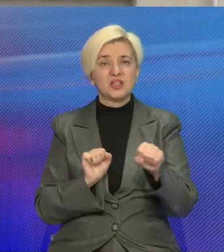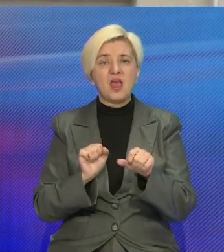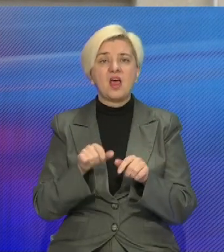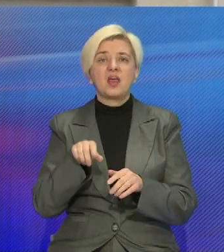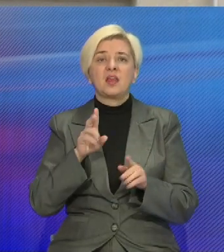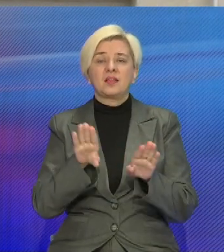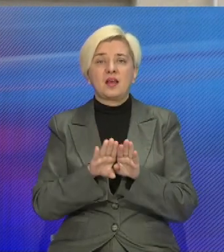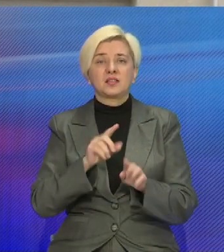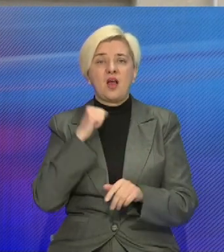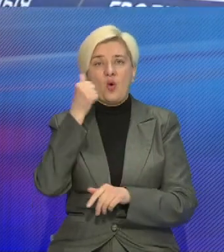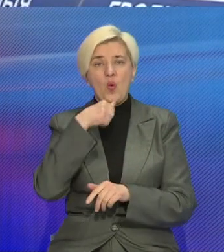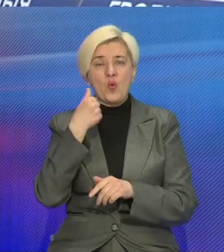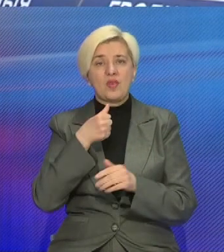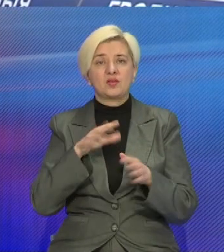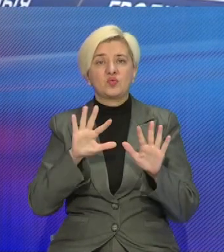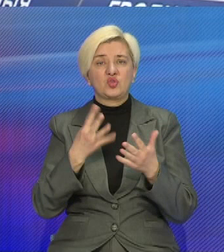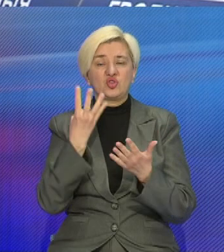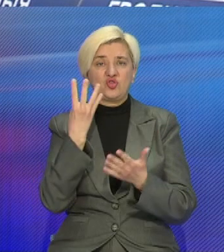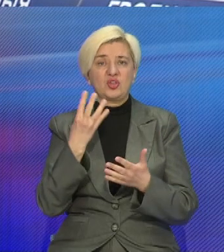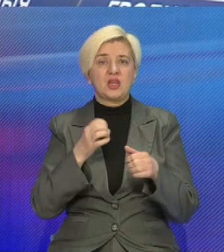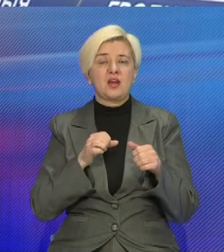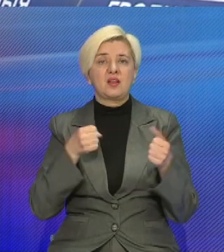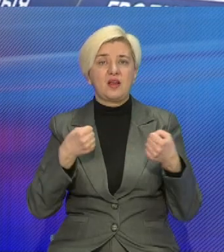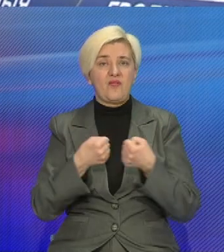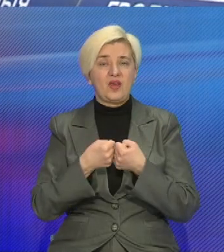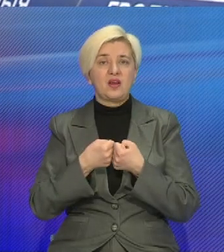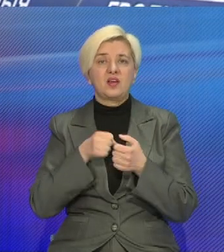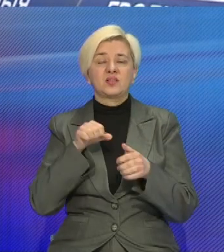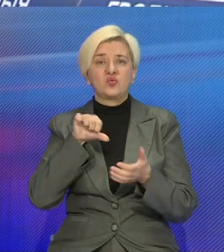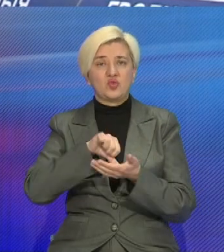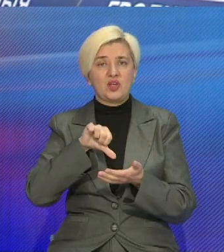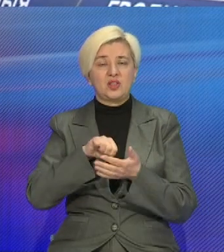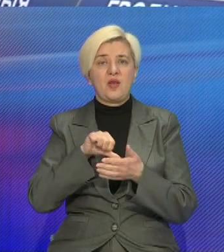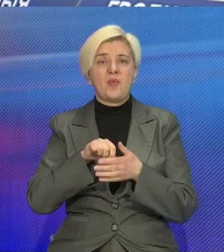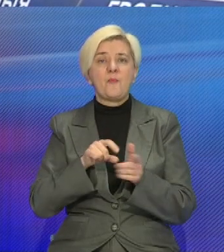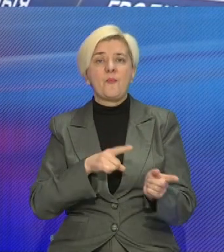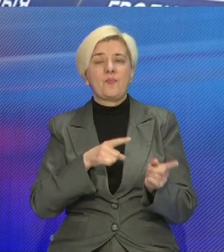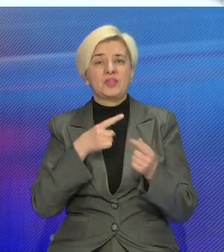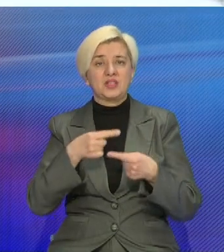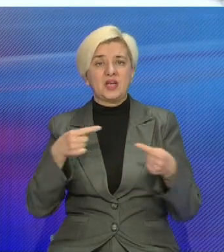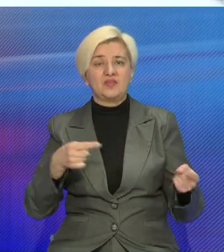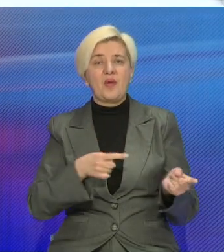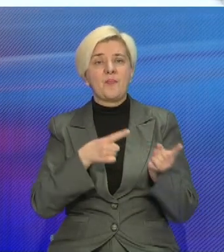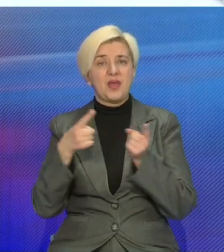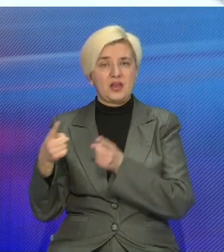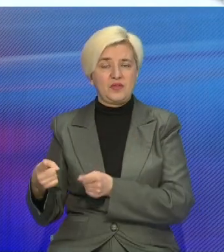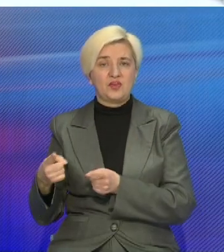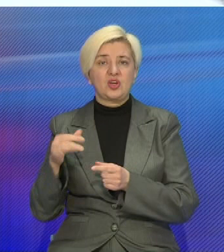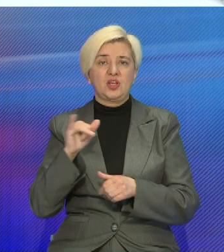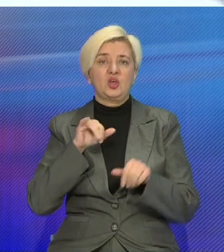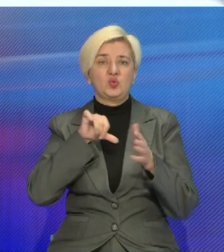вобласці адбылося 4 ДТЗ з удзелам кіроўцаў мабільных сродкаў перасоўвання і 30 з удзелам веласіпедыстаў.